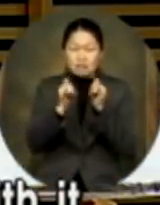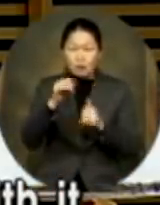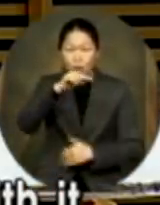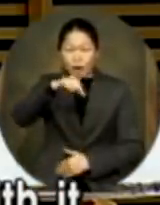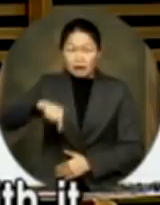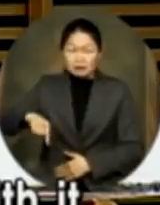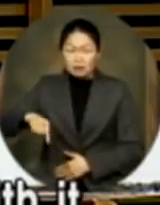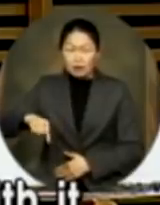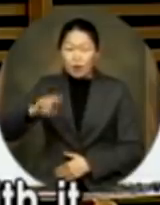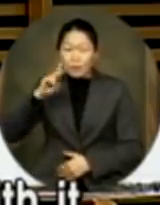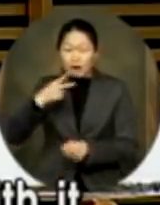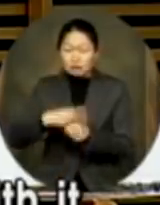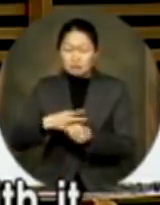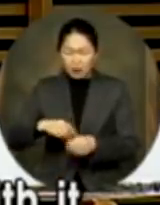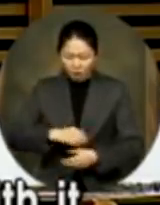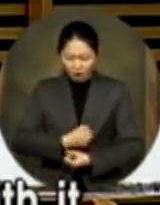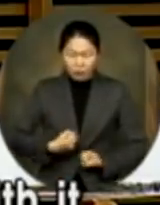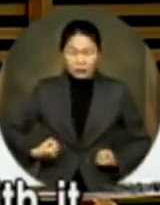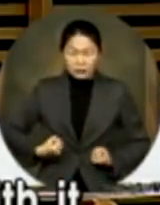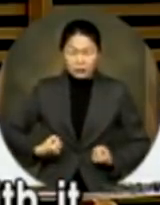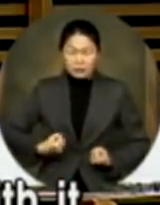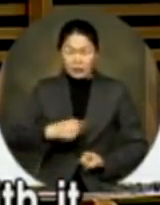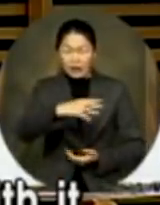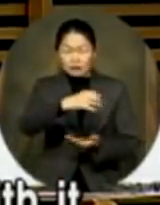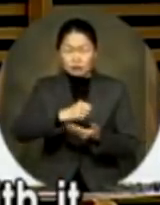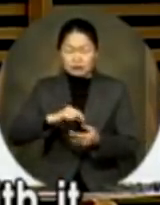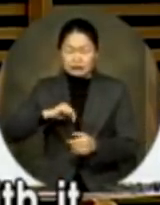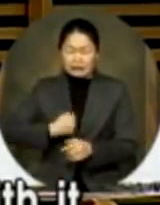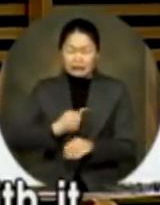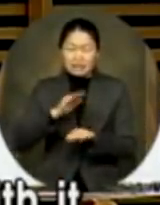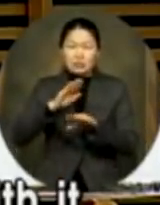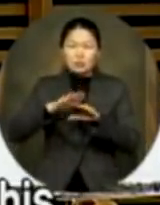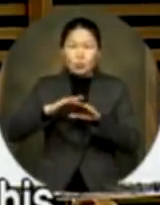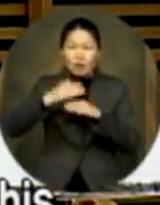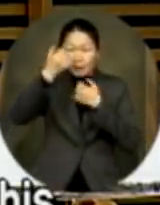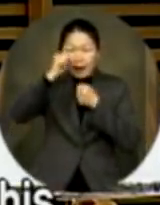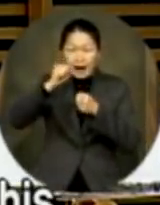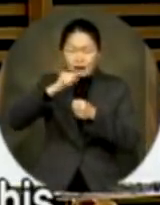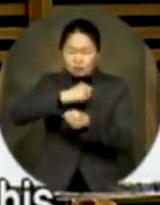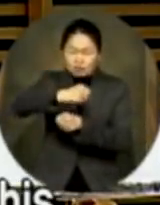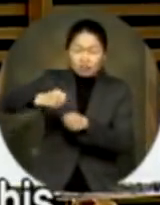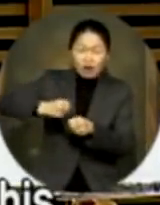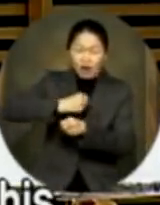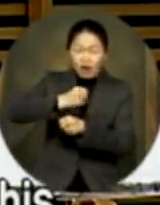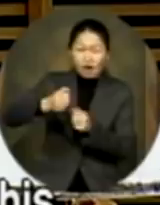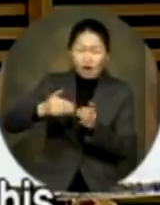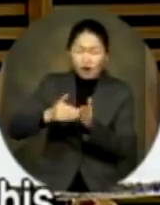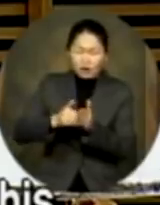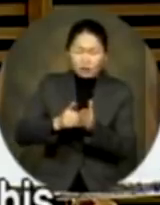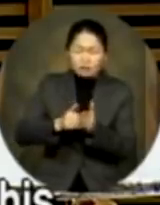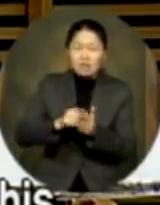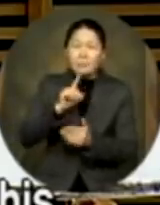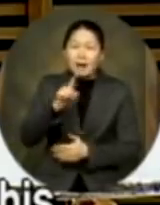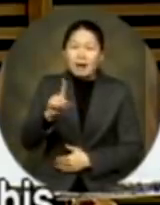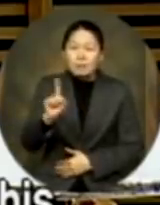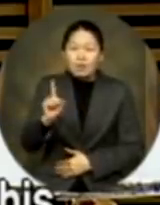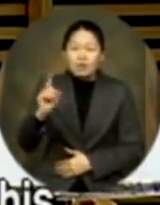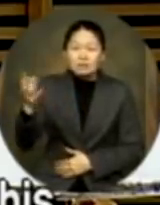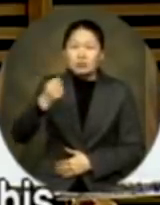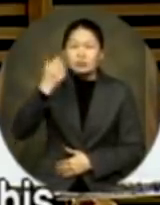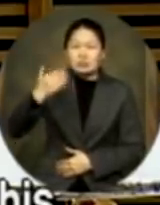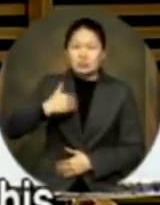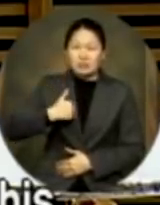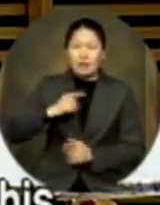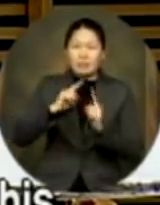가져다가 자기 손 발을 꽁꽁 묶는 겁니다 그러면서 하는 이야기가 성령께서 나에게